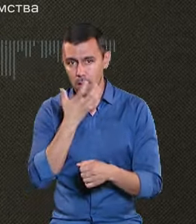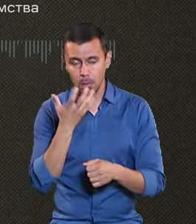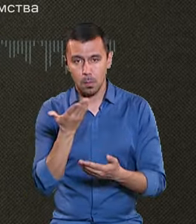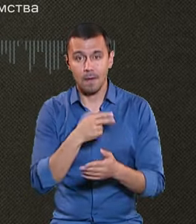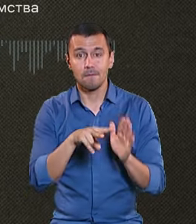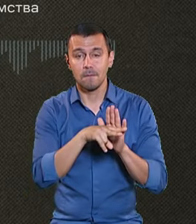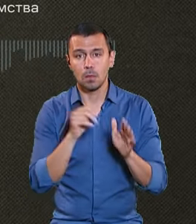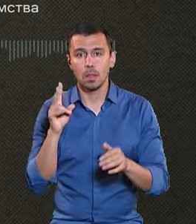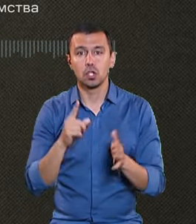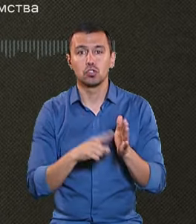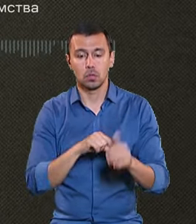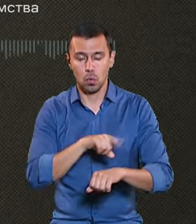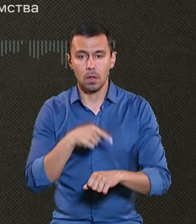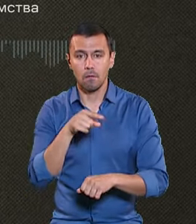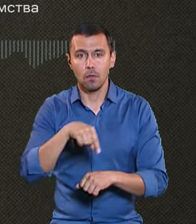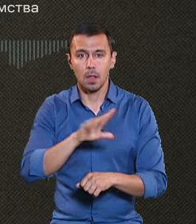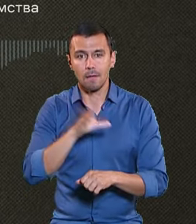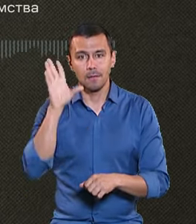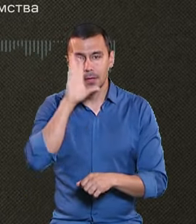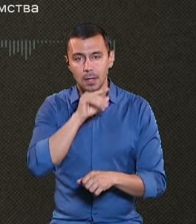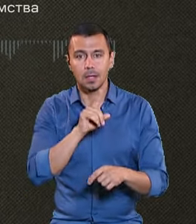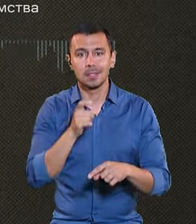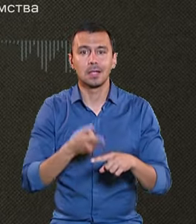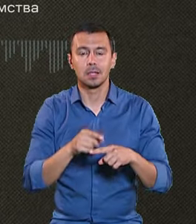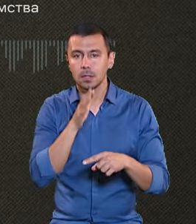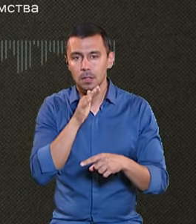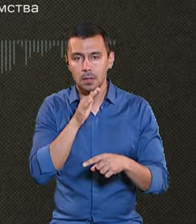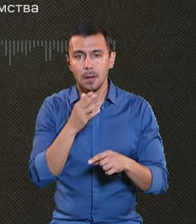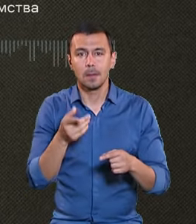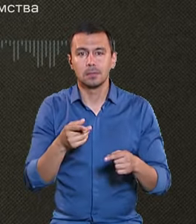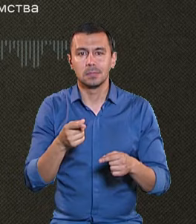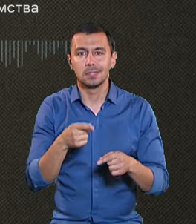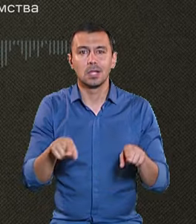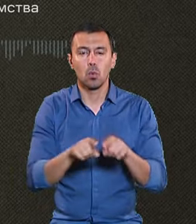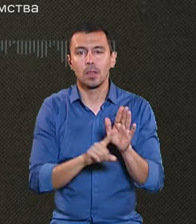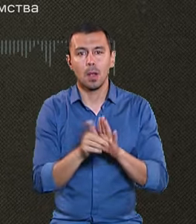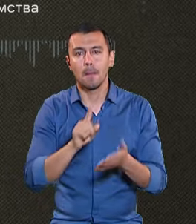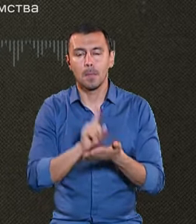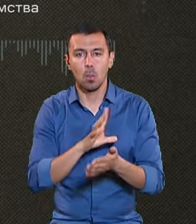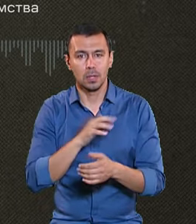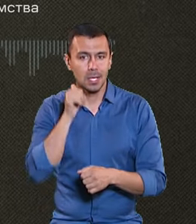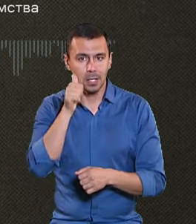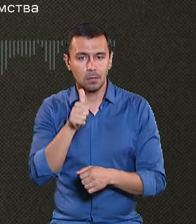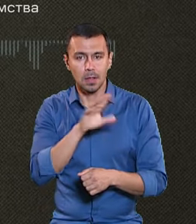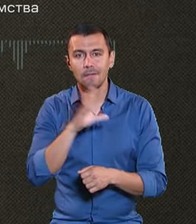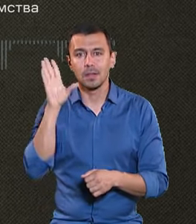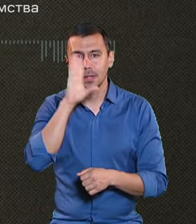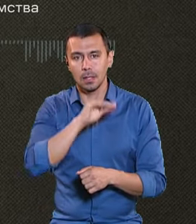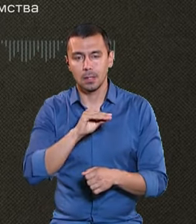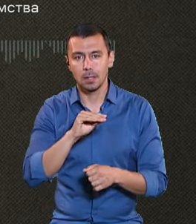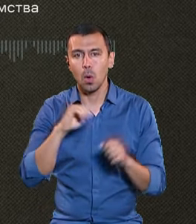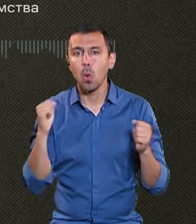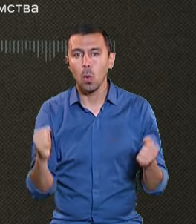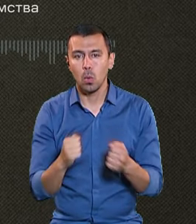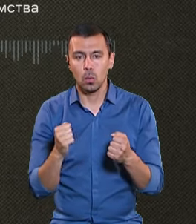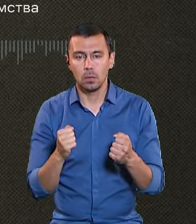ми виключимося на 6 годин, вона не встигне за цей період при даній температурі, яка має бути на завтра, вона не встигне остигнути